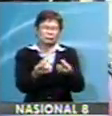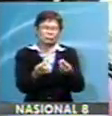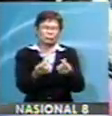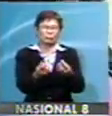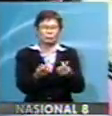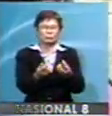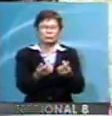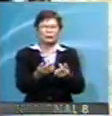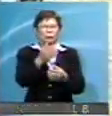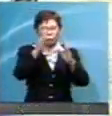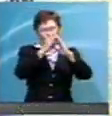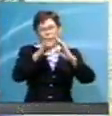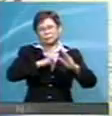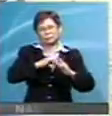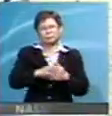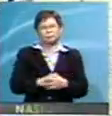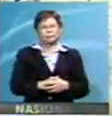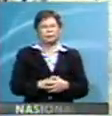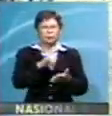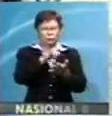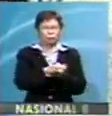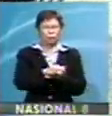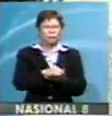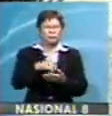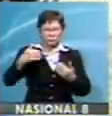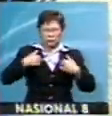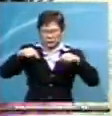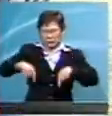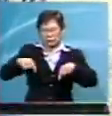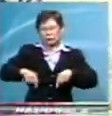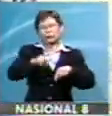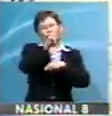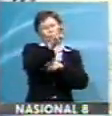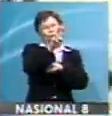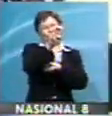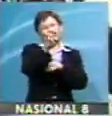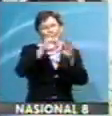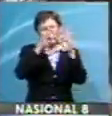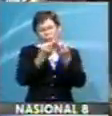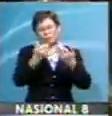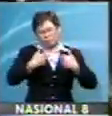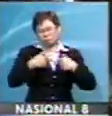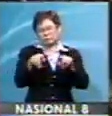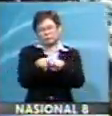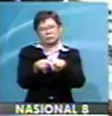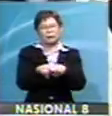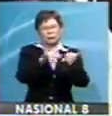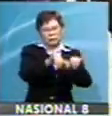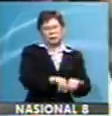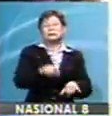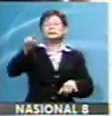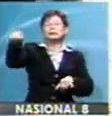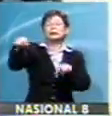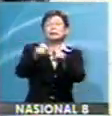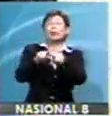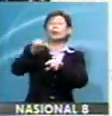lumpurah rumah sayaah keadaan dia di pun ada leh kurang 20 keluarga terlibat begitu jugalah kat Sebab Dia orang duduk bawah Lembah